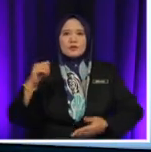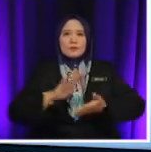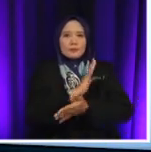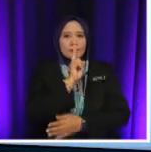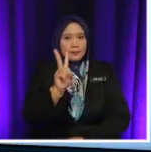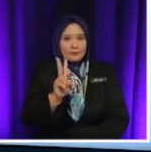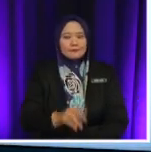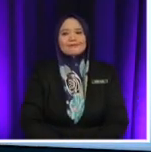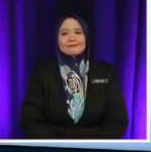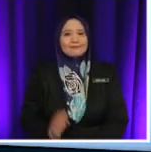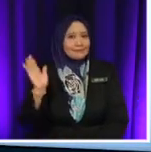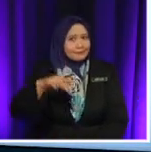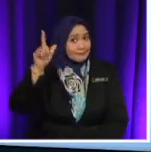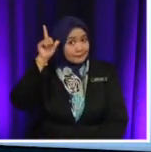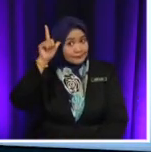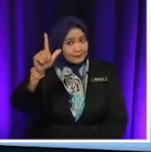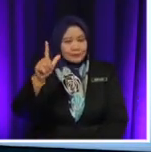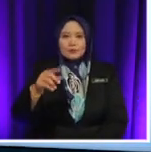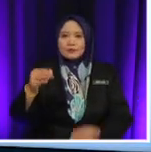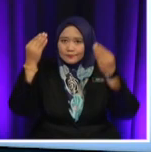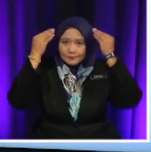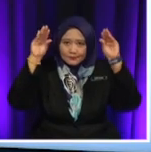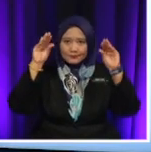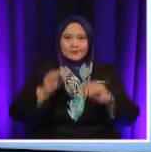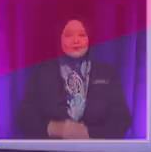ini Ayuh kita saksikan dahulu profil